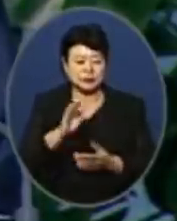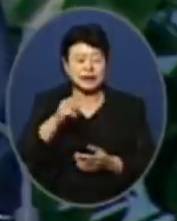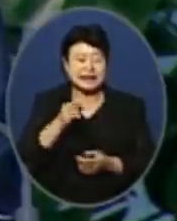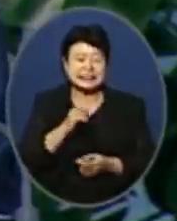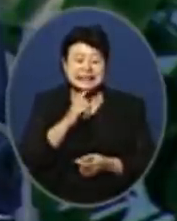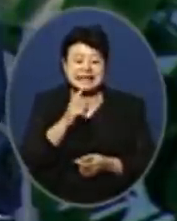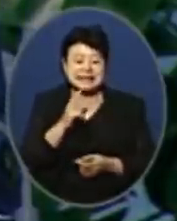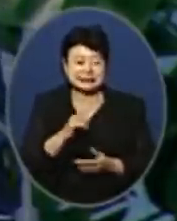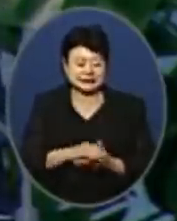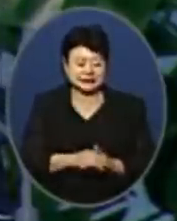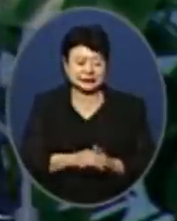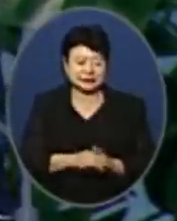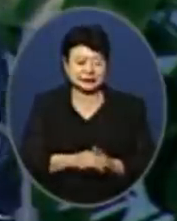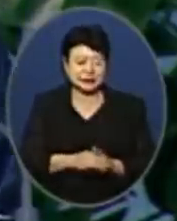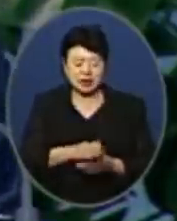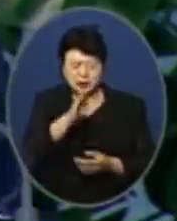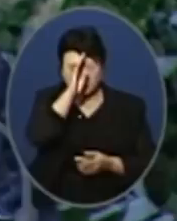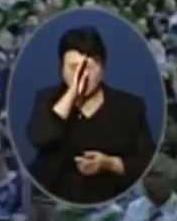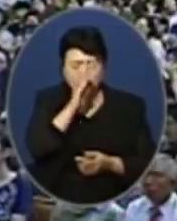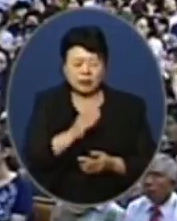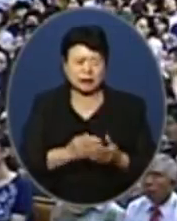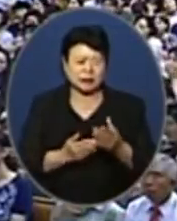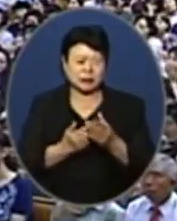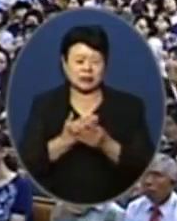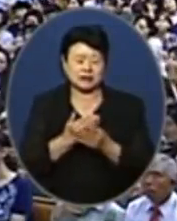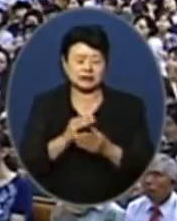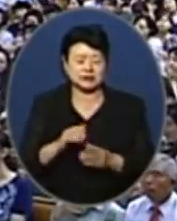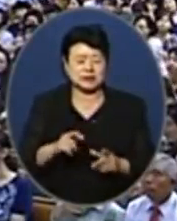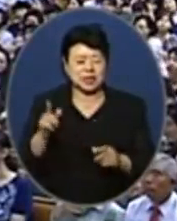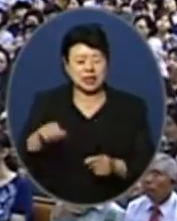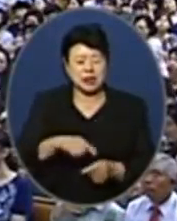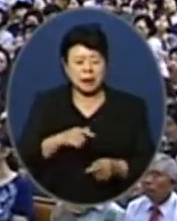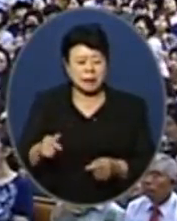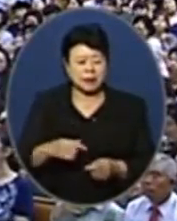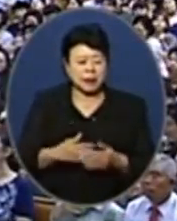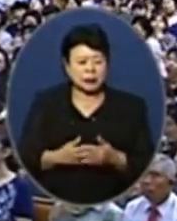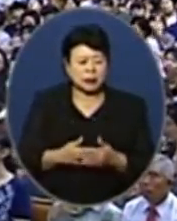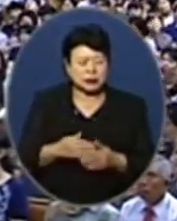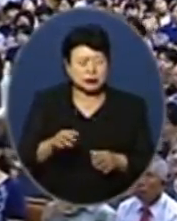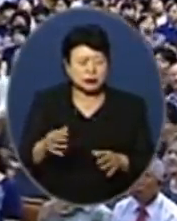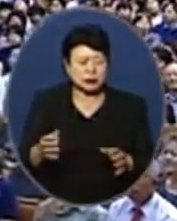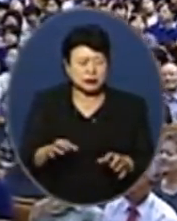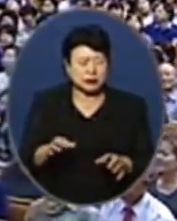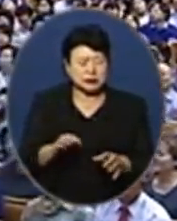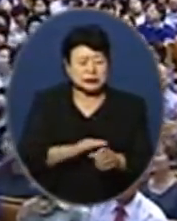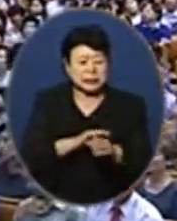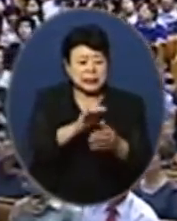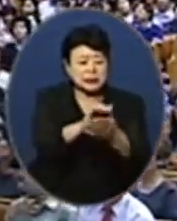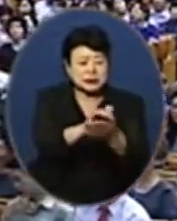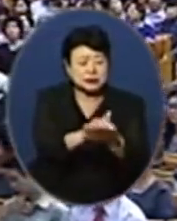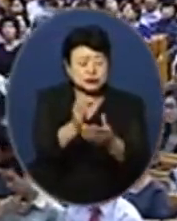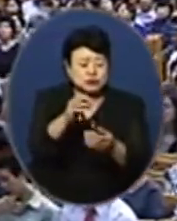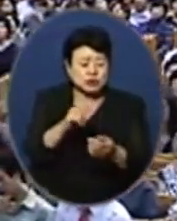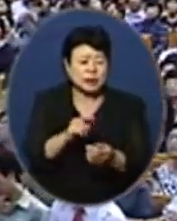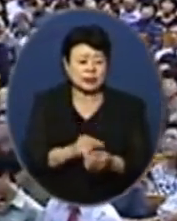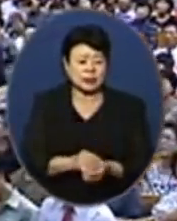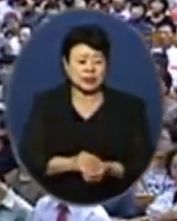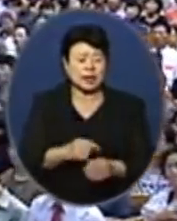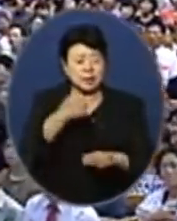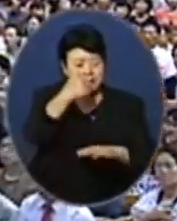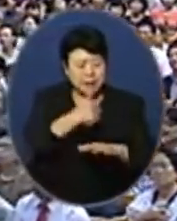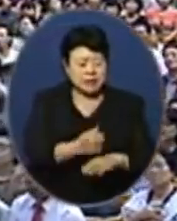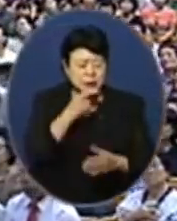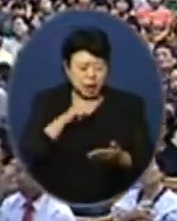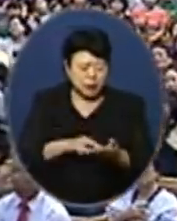프레드릭이라고 하는 사람이 중병에 걸렸습니다. 어느 날 저녁에 그는 떨리는 손으로 사랑하는 친구 루터에게 작별의